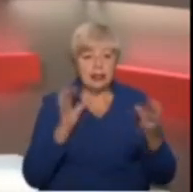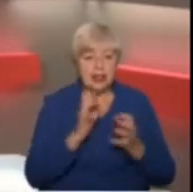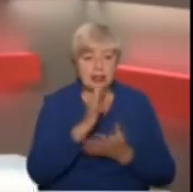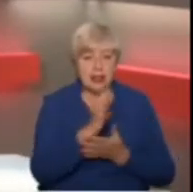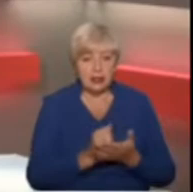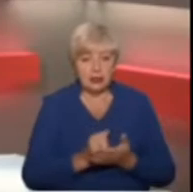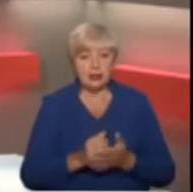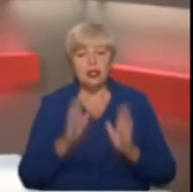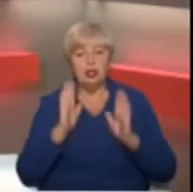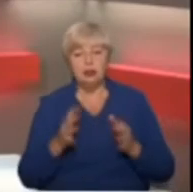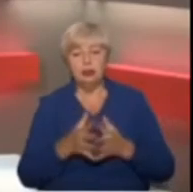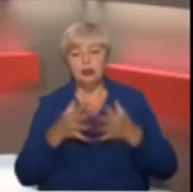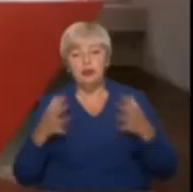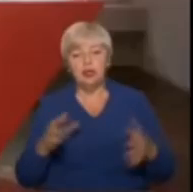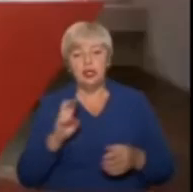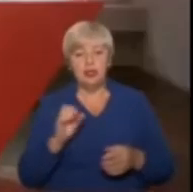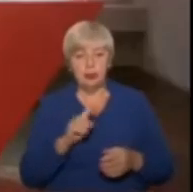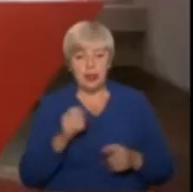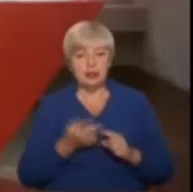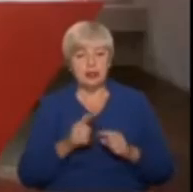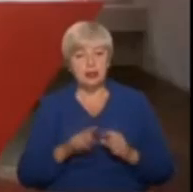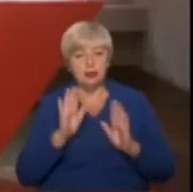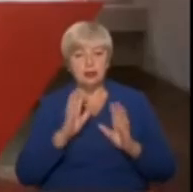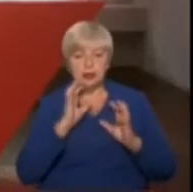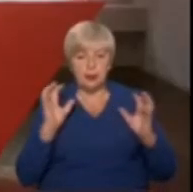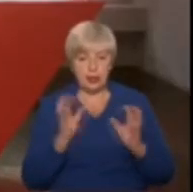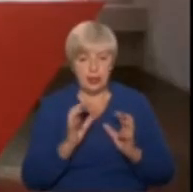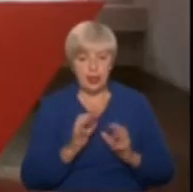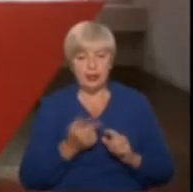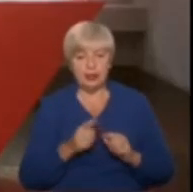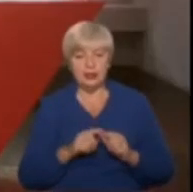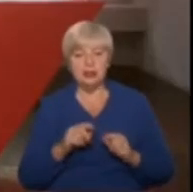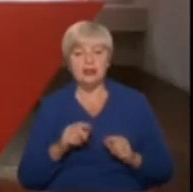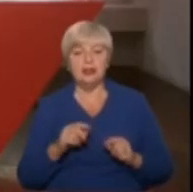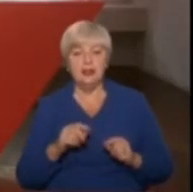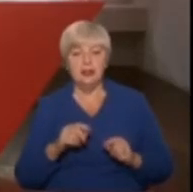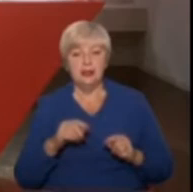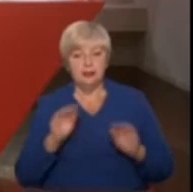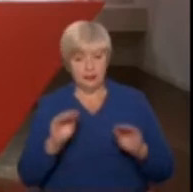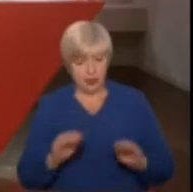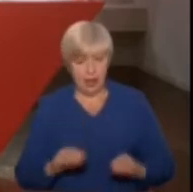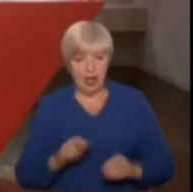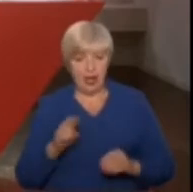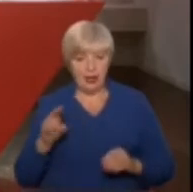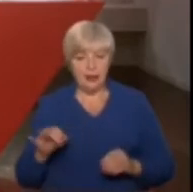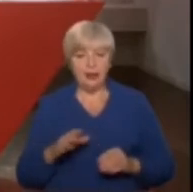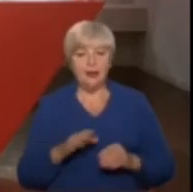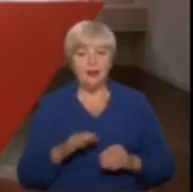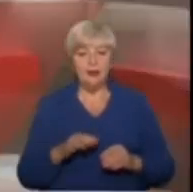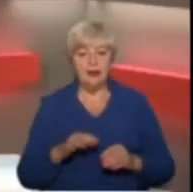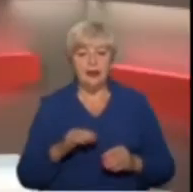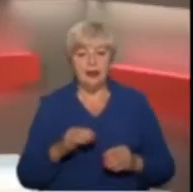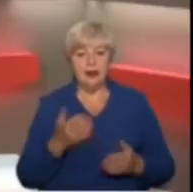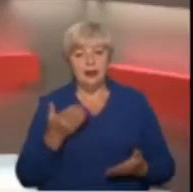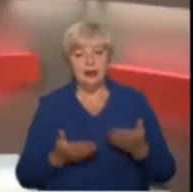великі бази, які будуть зберігати цю інформацію. Коли ми, наприклад, подаємо інформацію онлайн в якихось засобах або